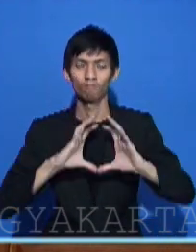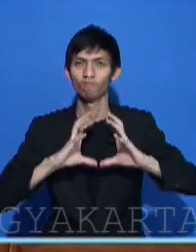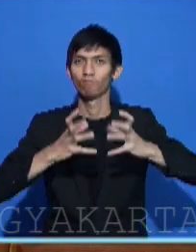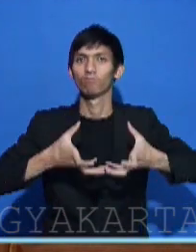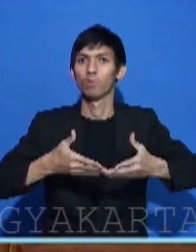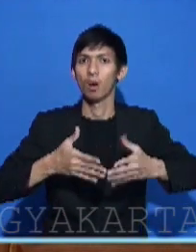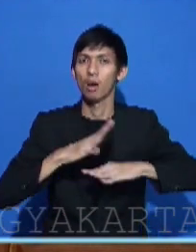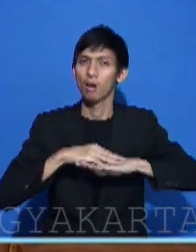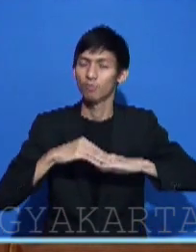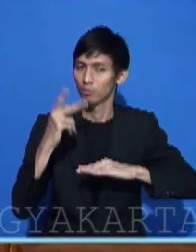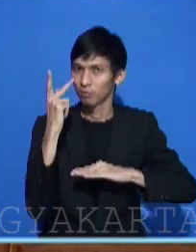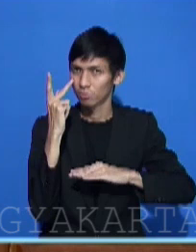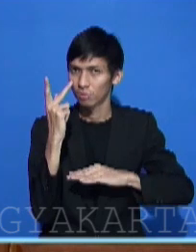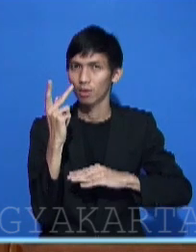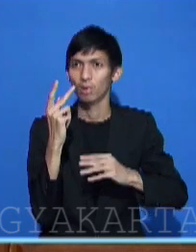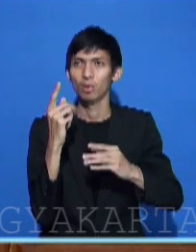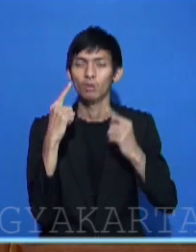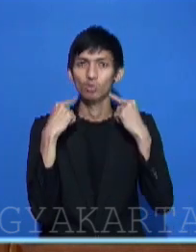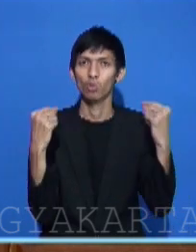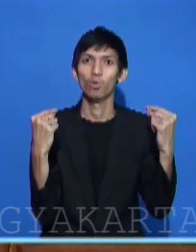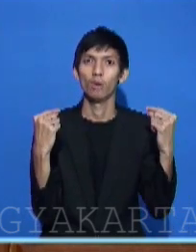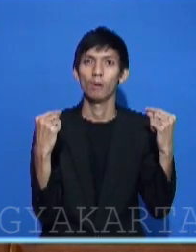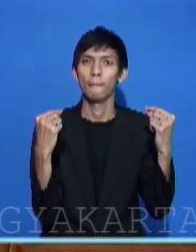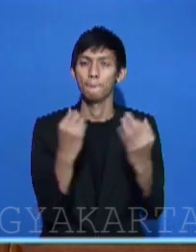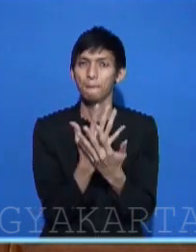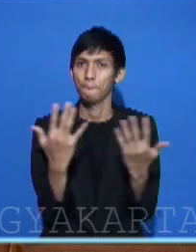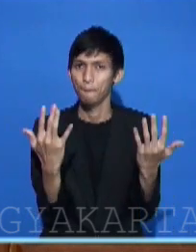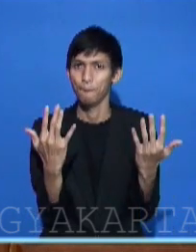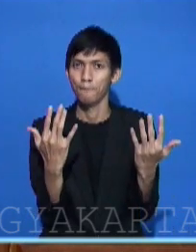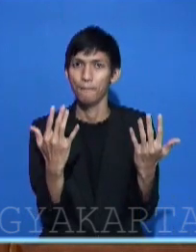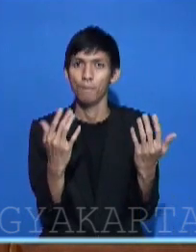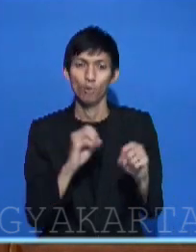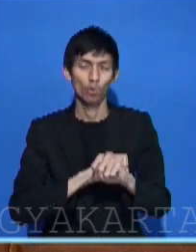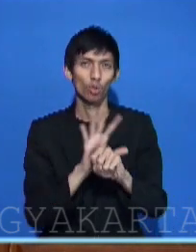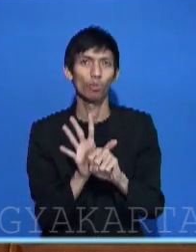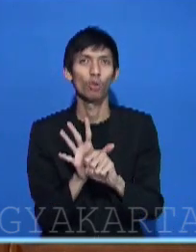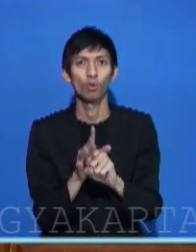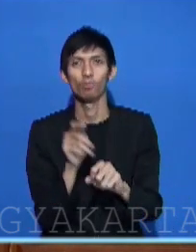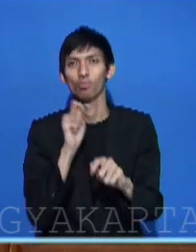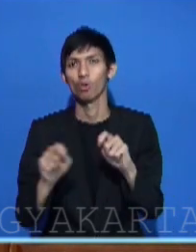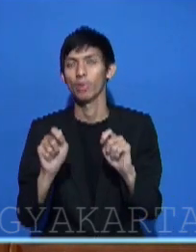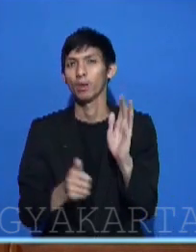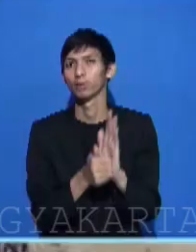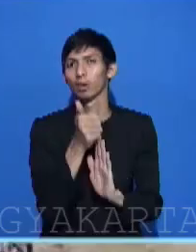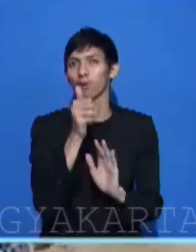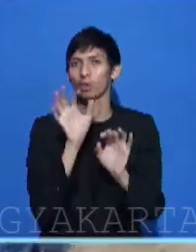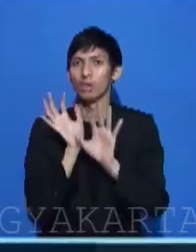Jawi, warga masyarakat Kali Gintung Temon Kulon Progo ngadani merti dusun kanthi gelar kirab budaya.